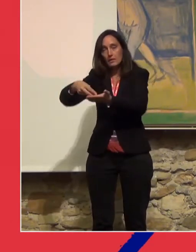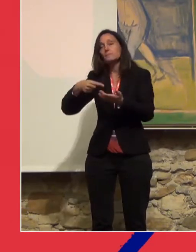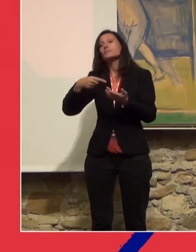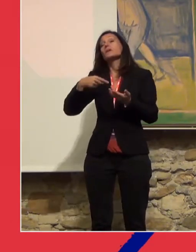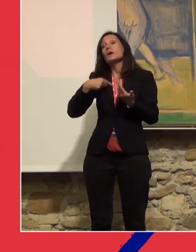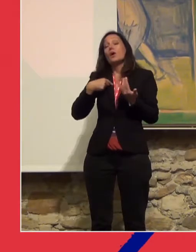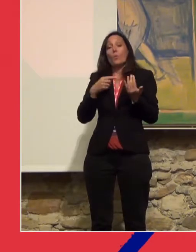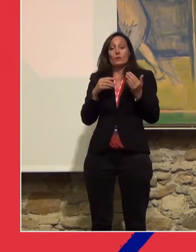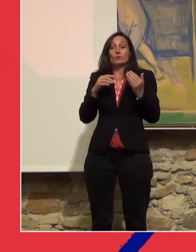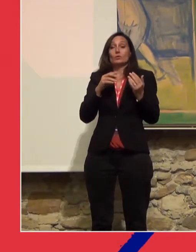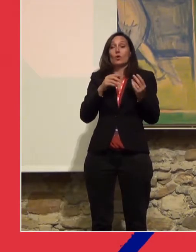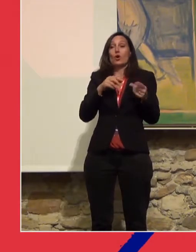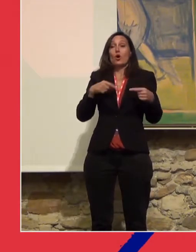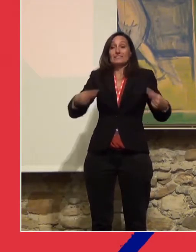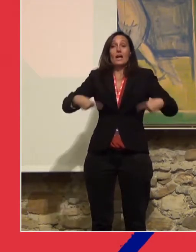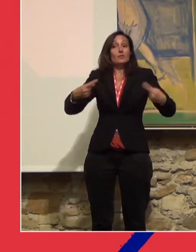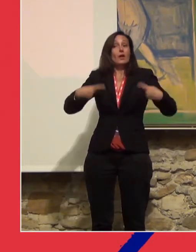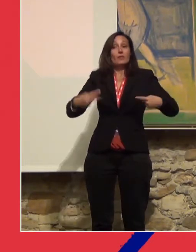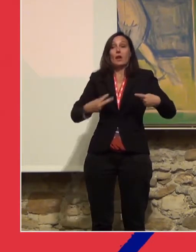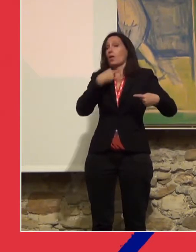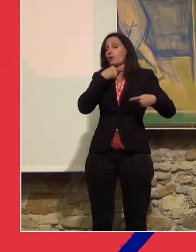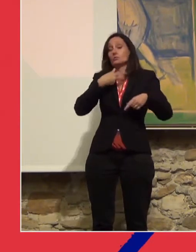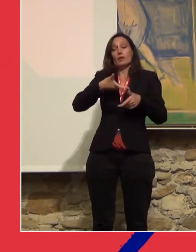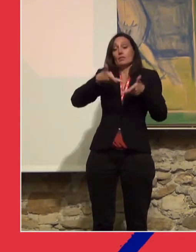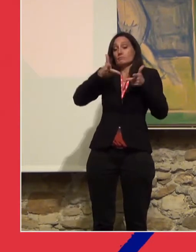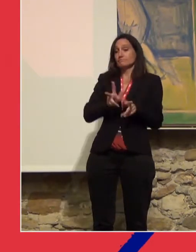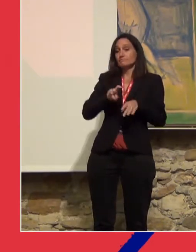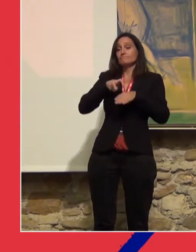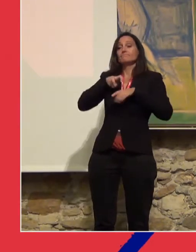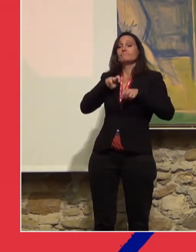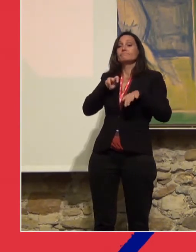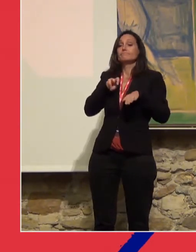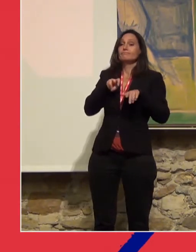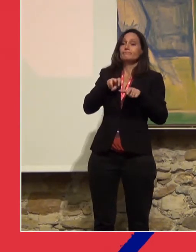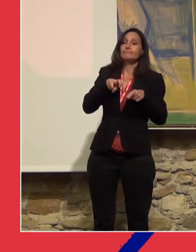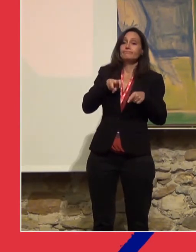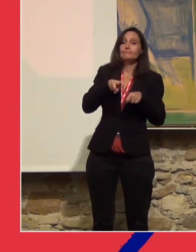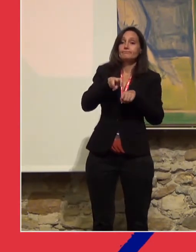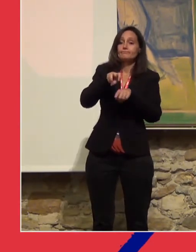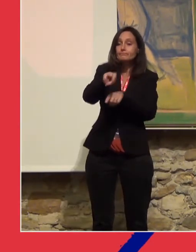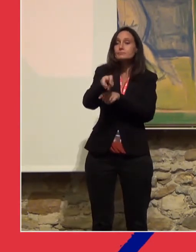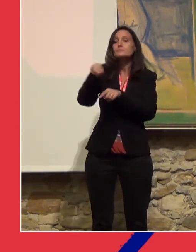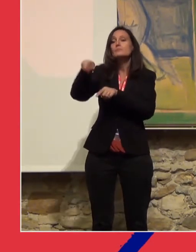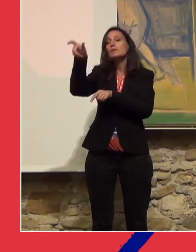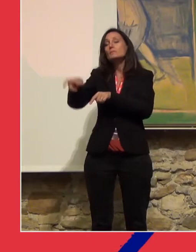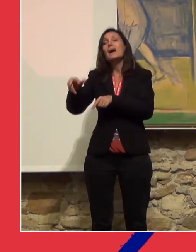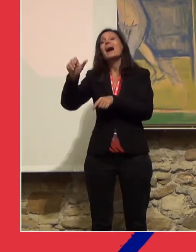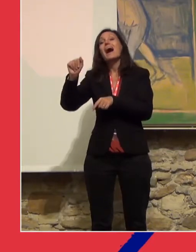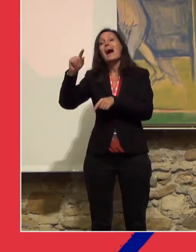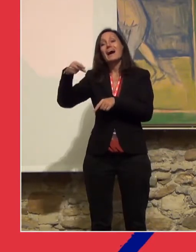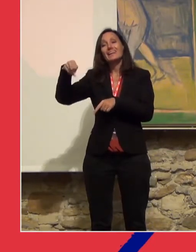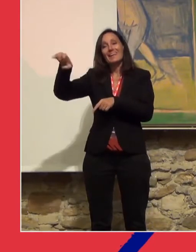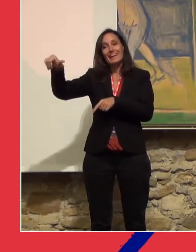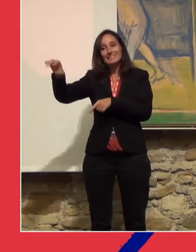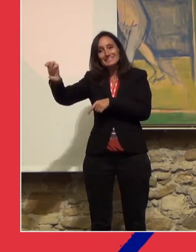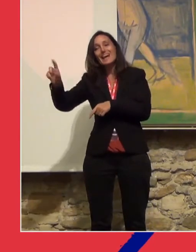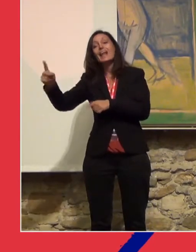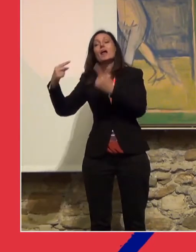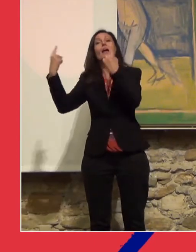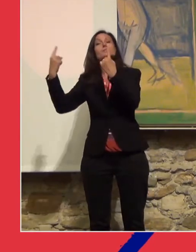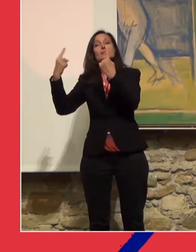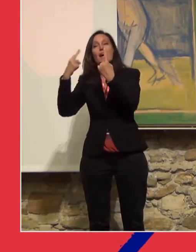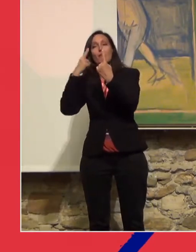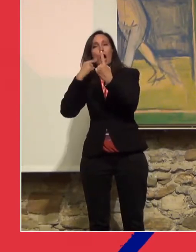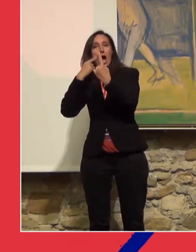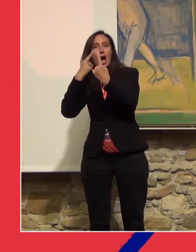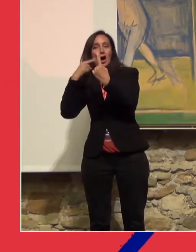Agnese che mi aspettava commossa e sorridente. Era l'ingresso, anzi l'uscita dal reparto di